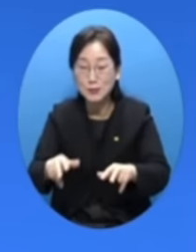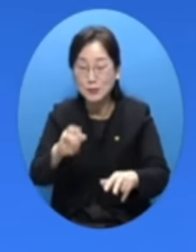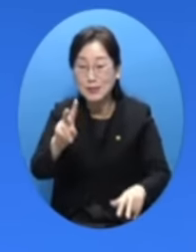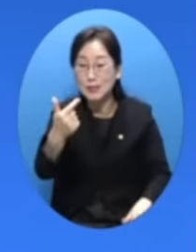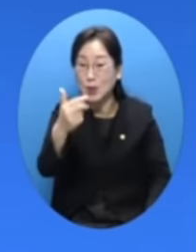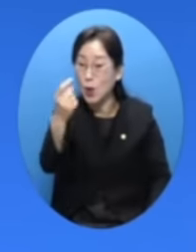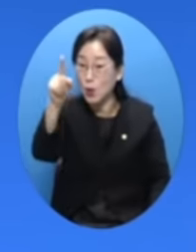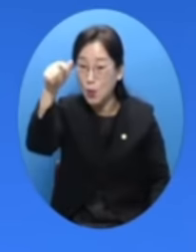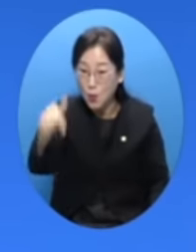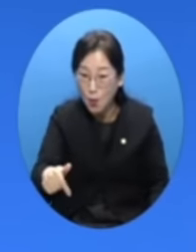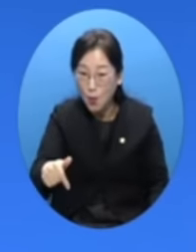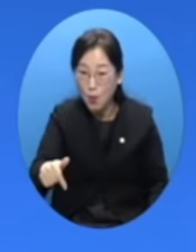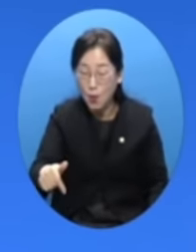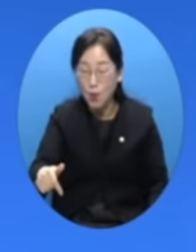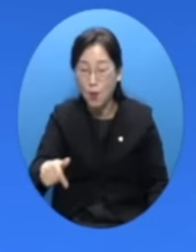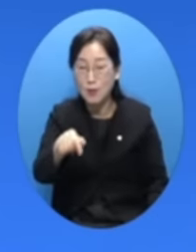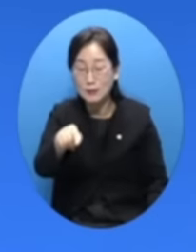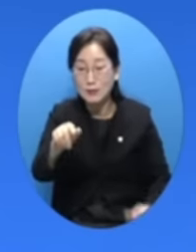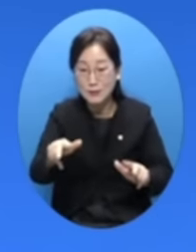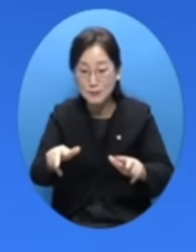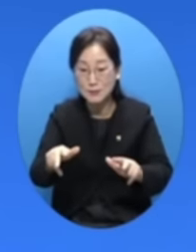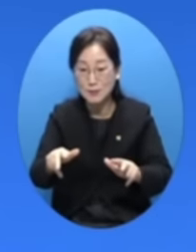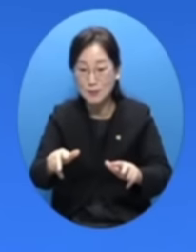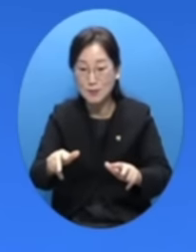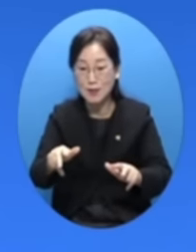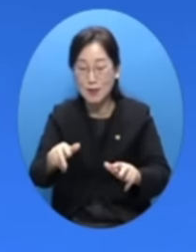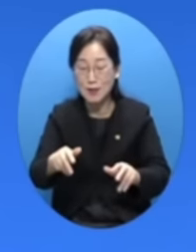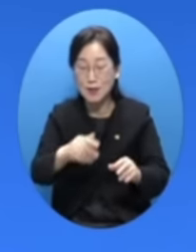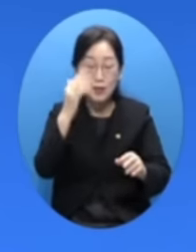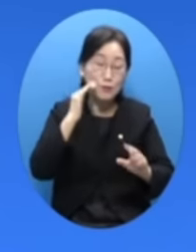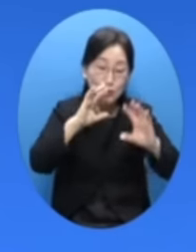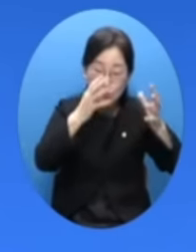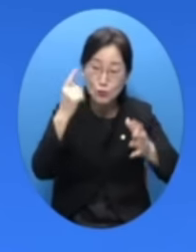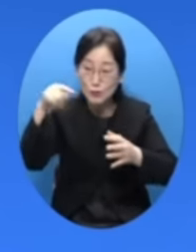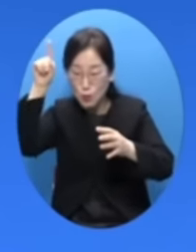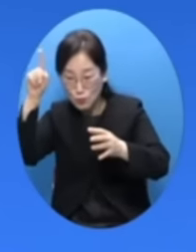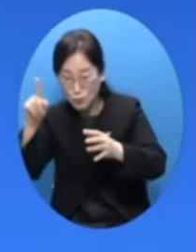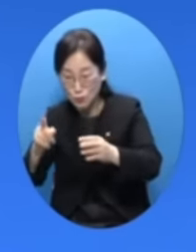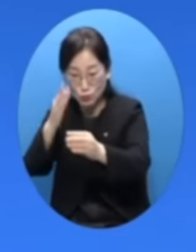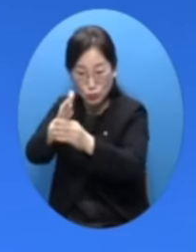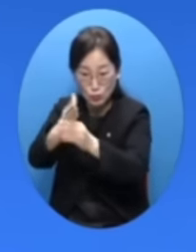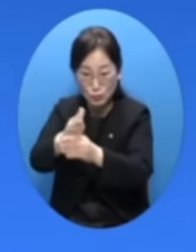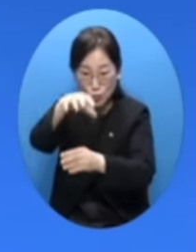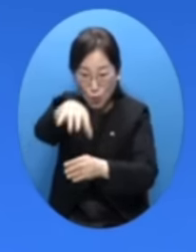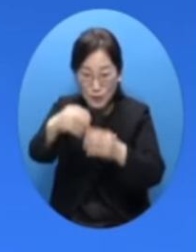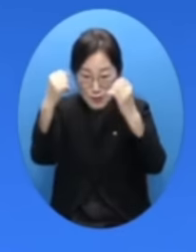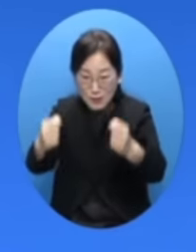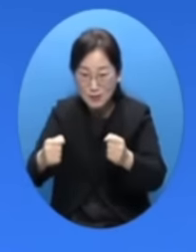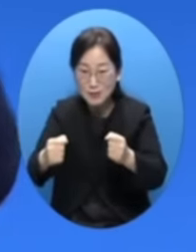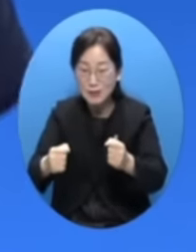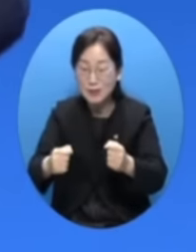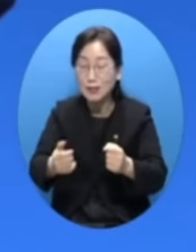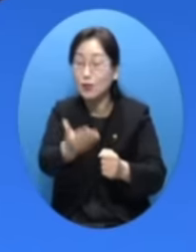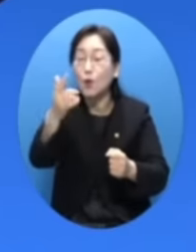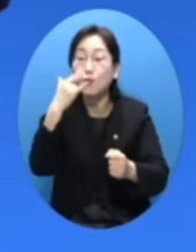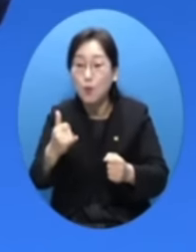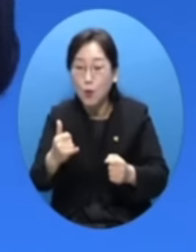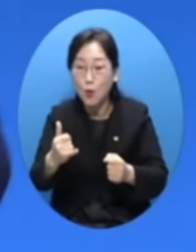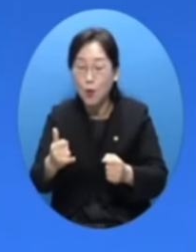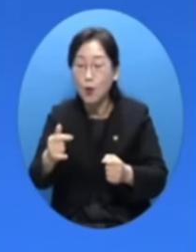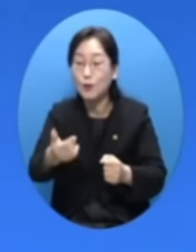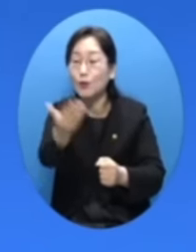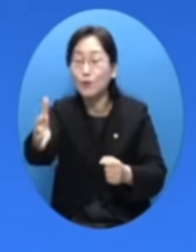있는 당신의 부모들이 헌금을 하면 거기서 펄쩍 뛰어서 천국으로 갑니다. 캐톨릭이 굉장히